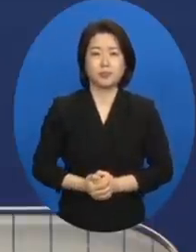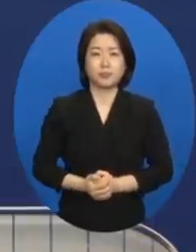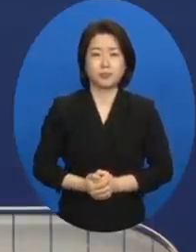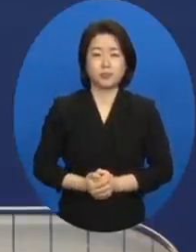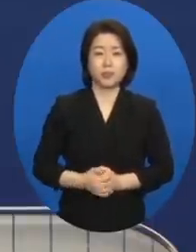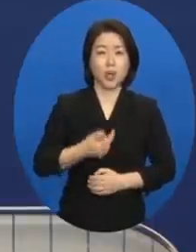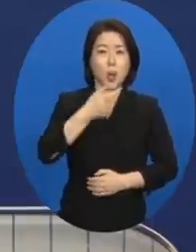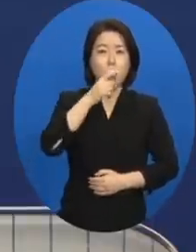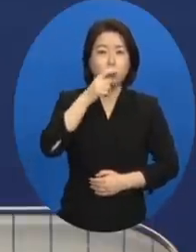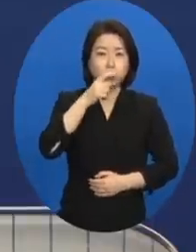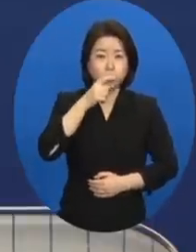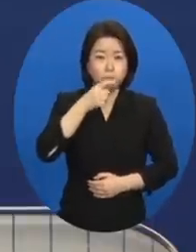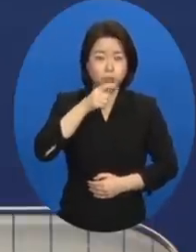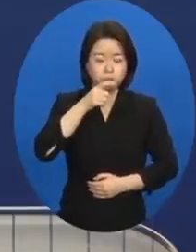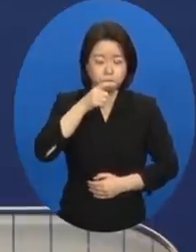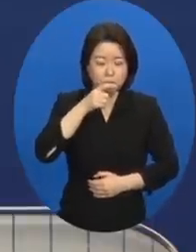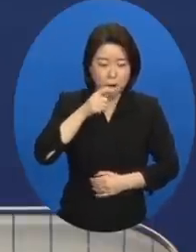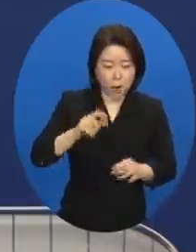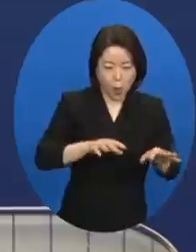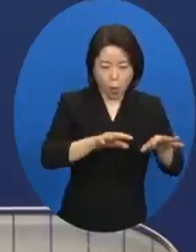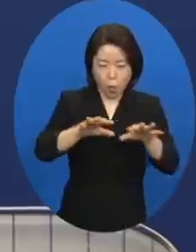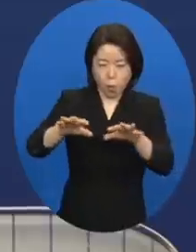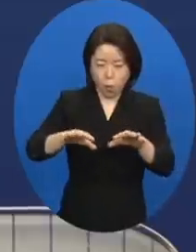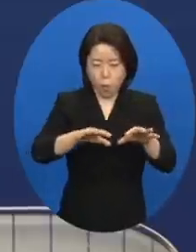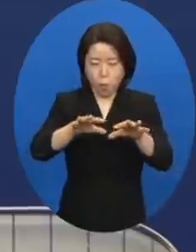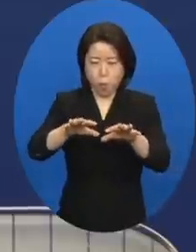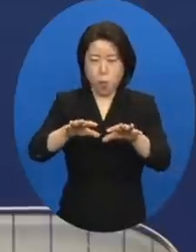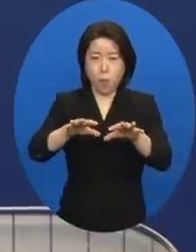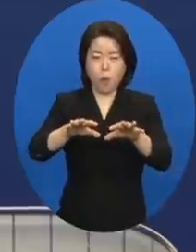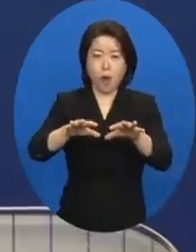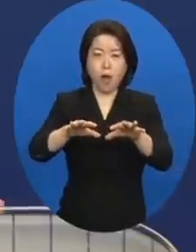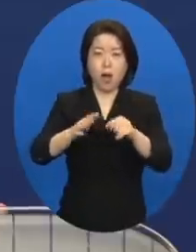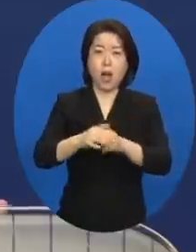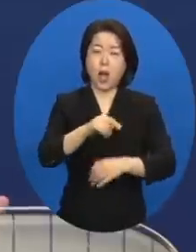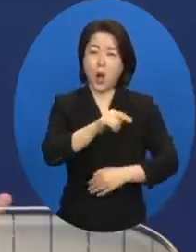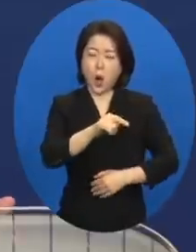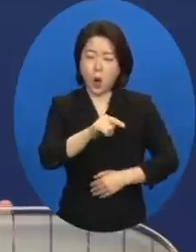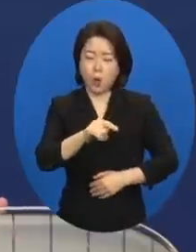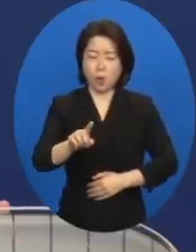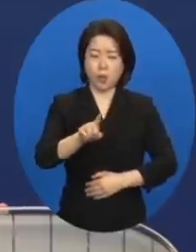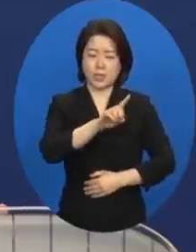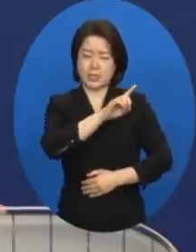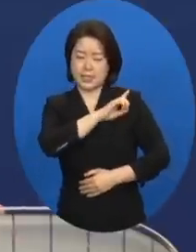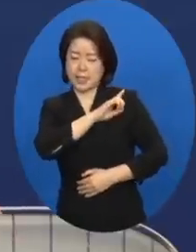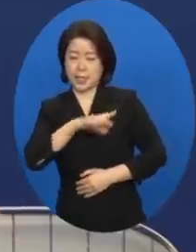물이 동할 때 거기에 제일 먼저